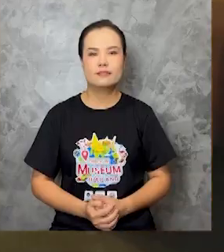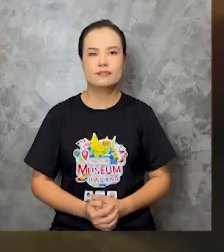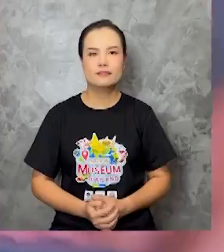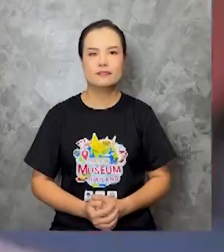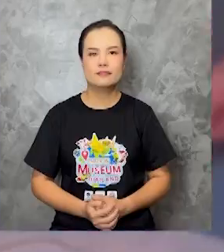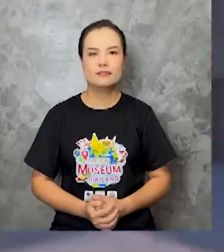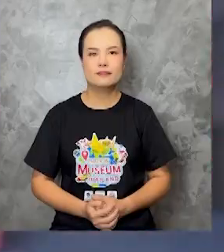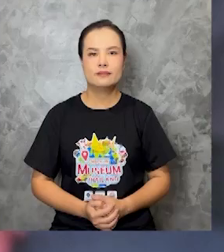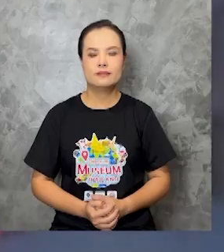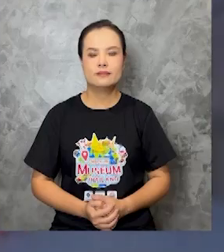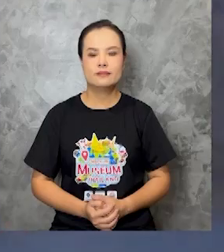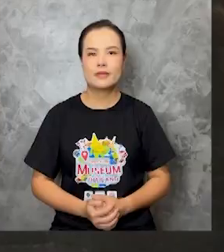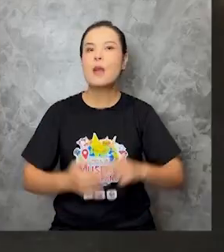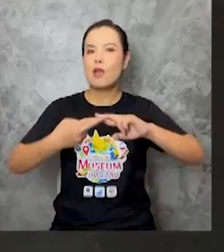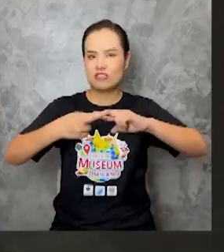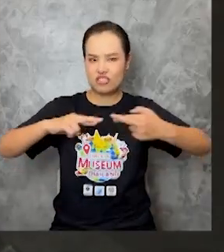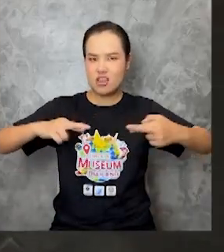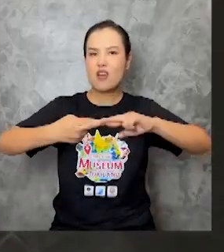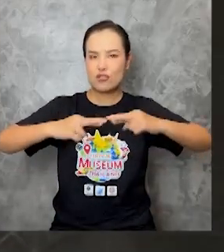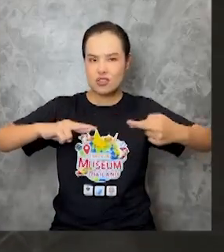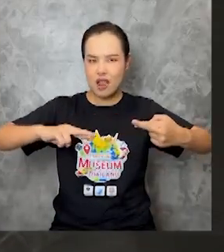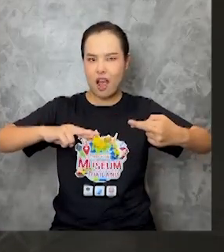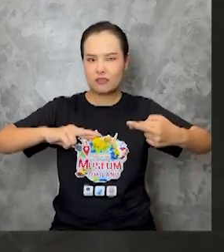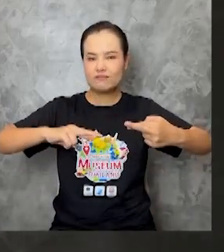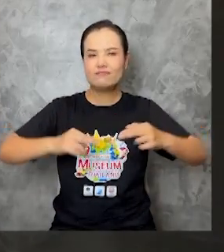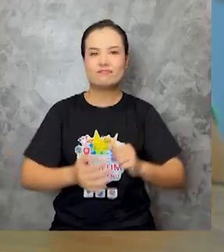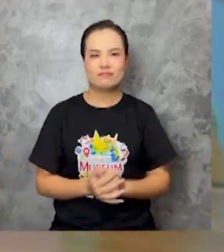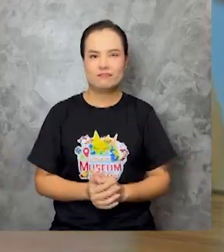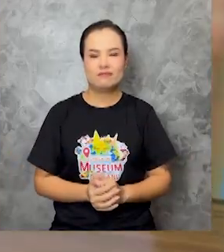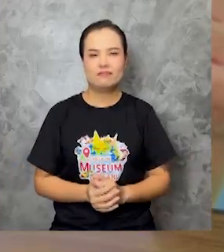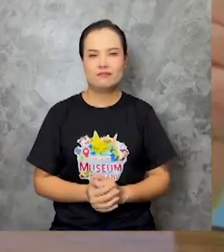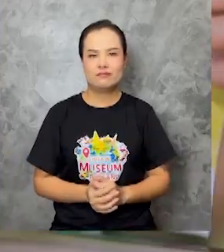ครบครับ ก็มีความเป็นเชือกนิดนึง นี่เป็นเชือกครับเชือกหวายครับ